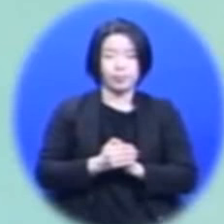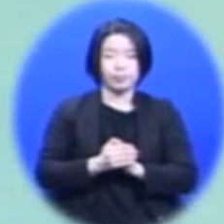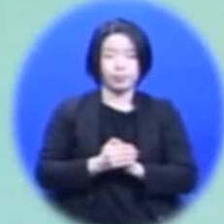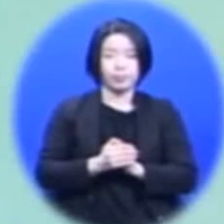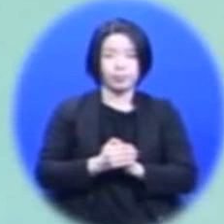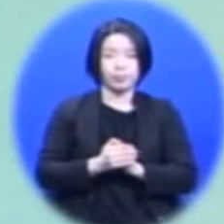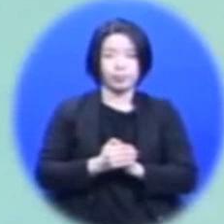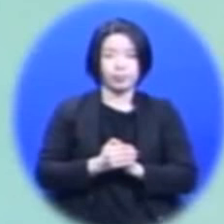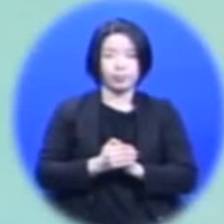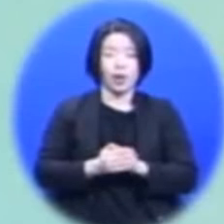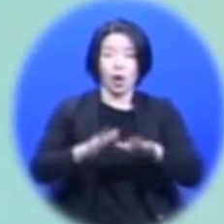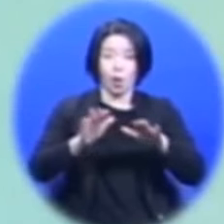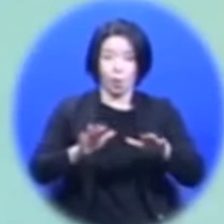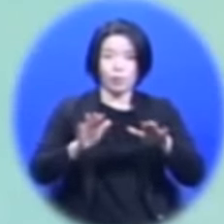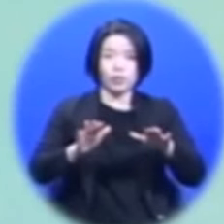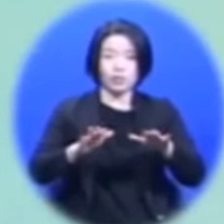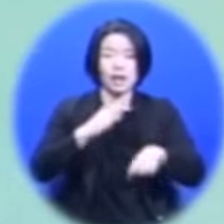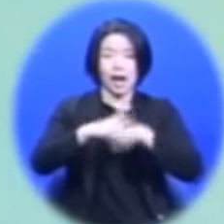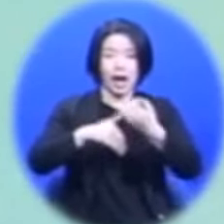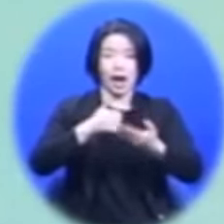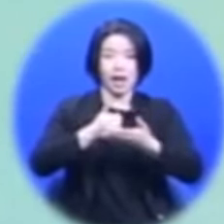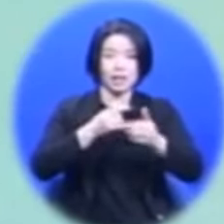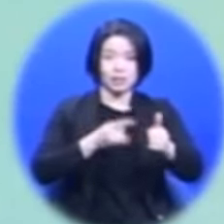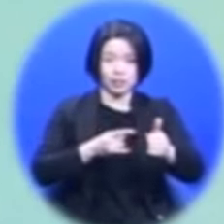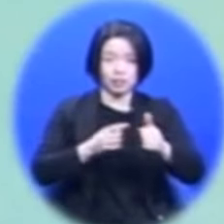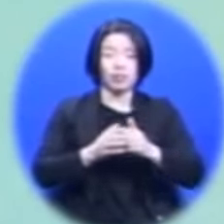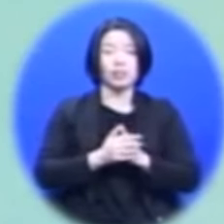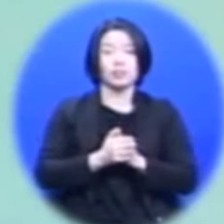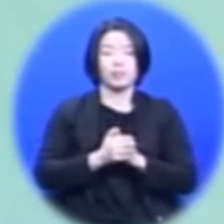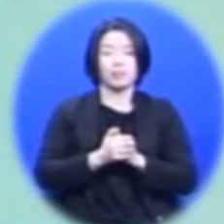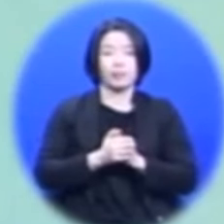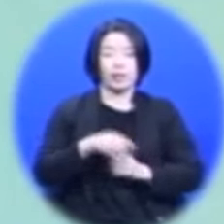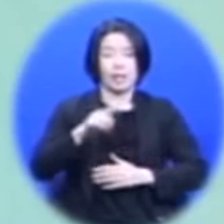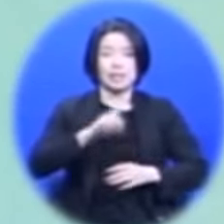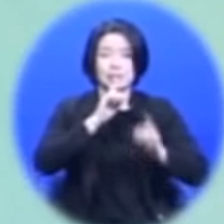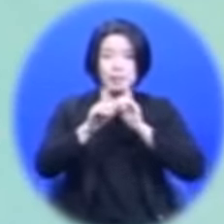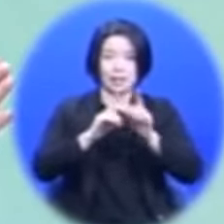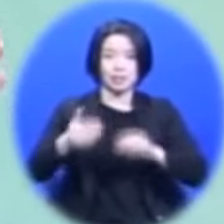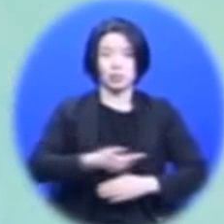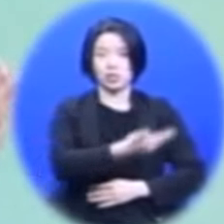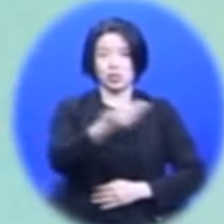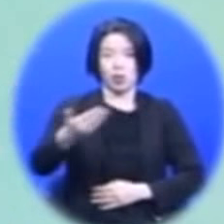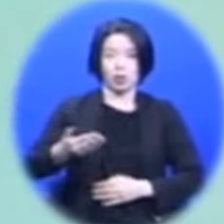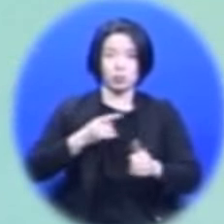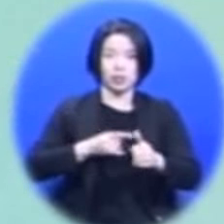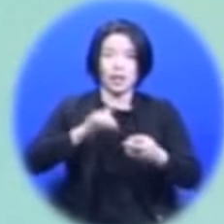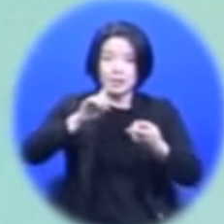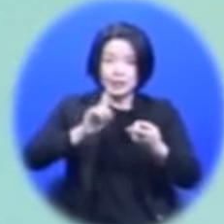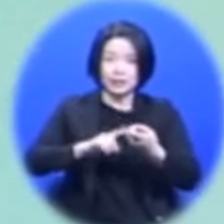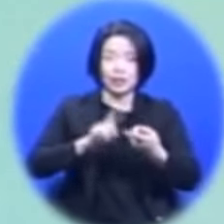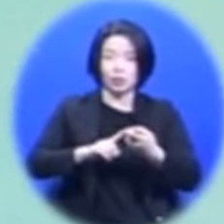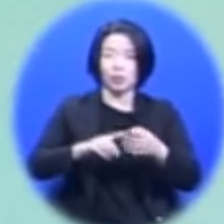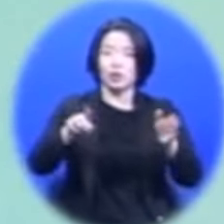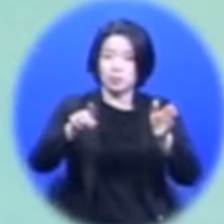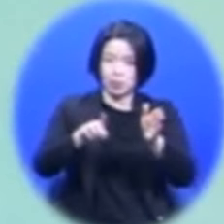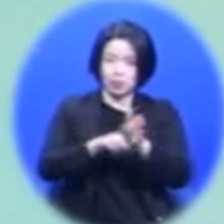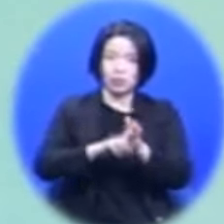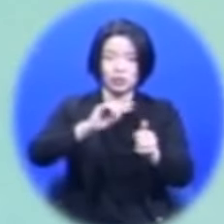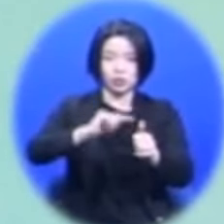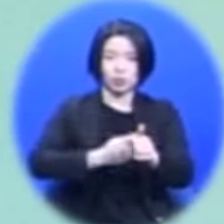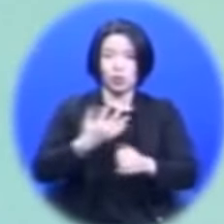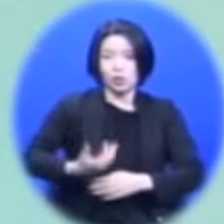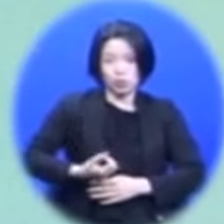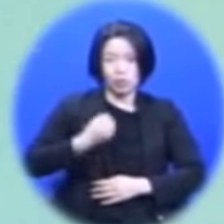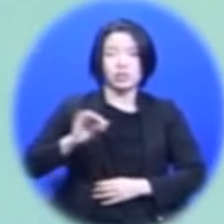거예요. 오늘 하나님께서 이 말씀이 여러분에게 그대로 믿어지고 누려지게 되기를 원하는